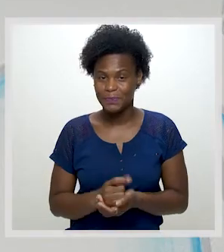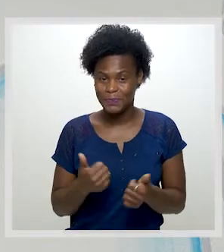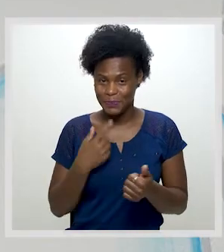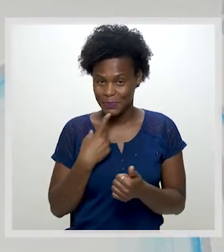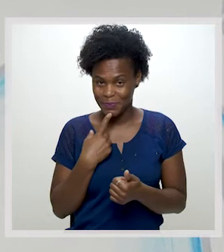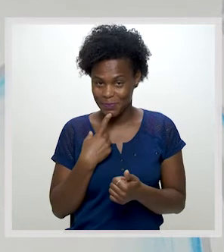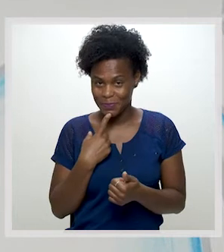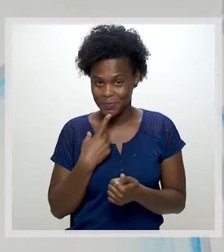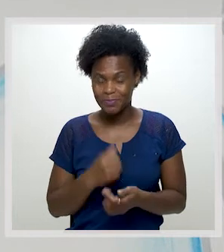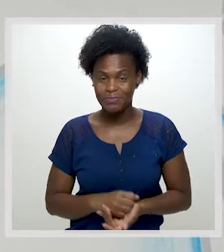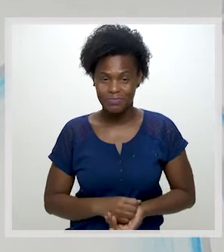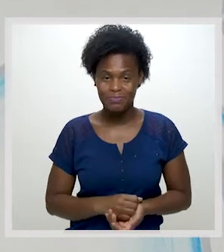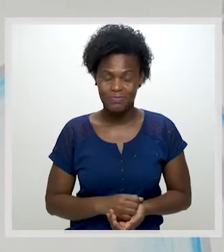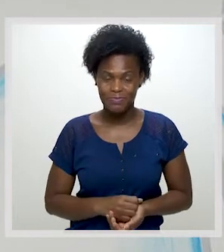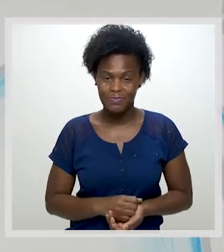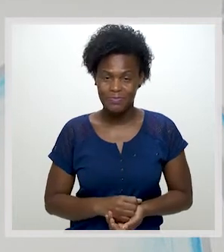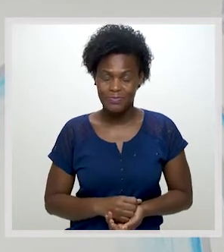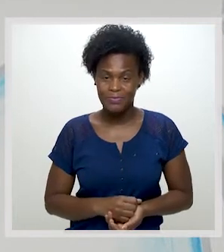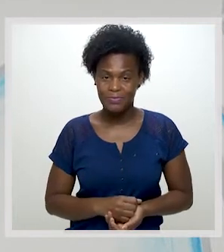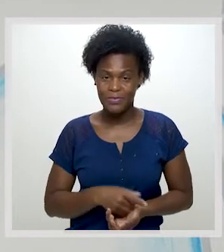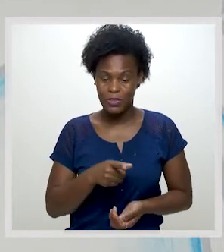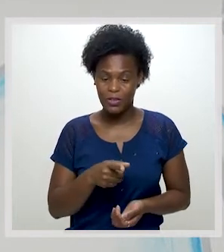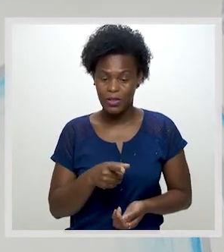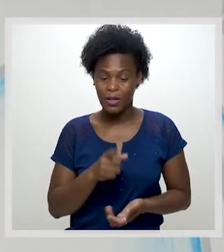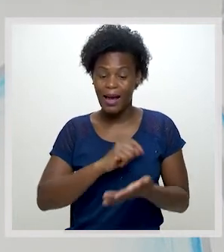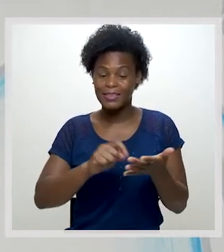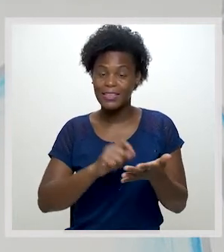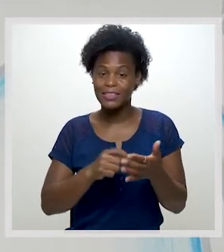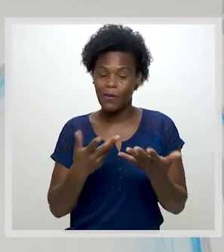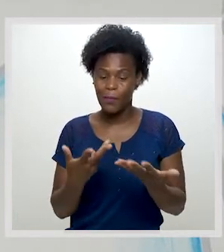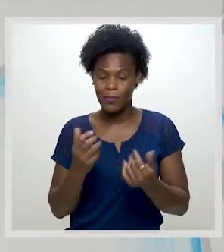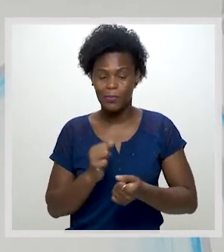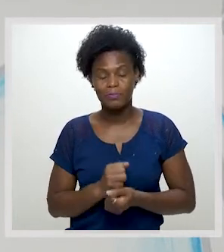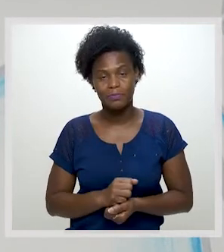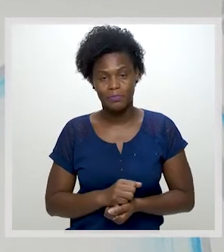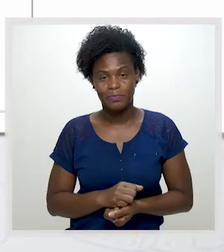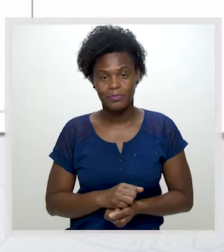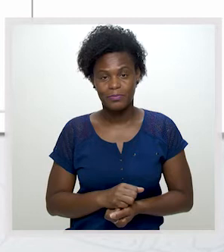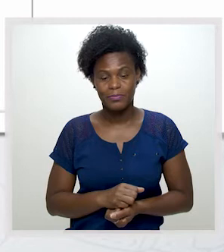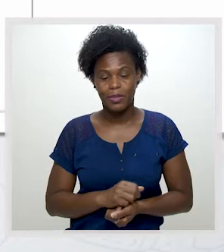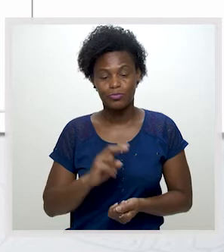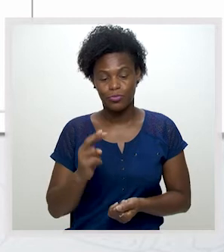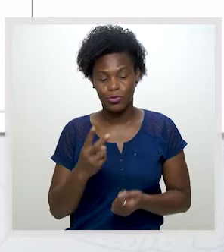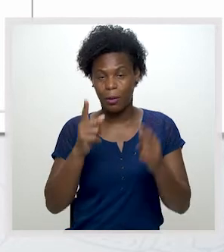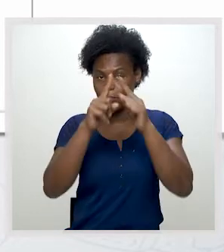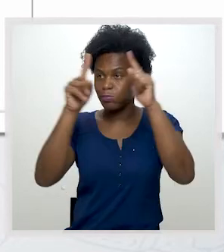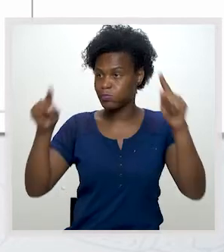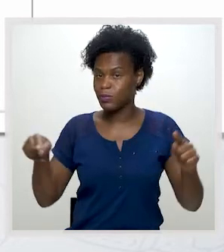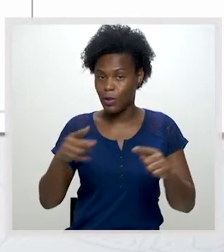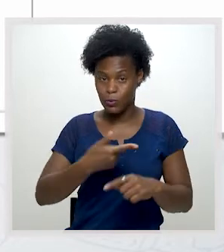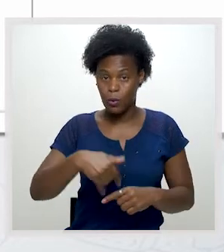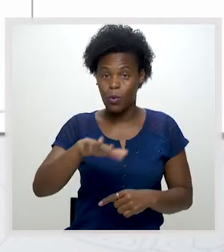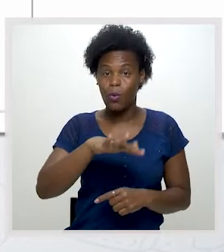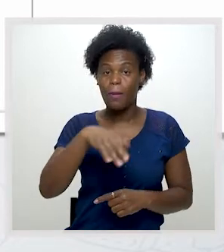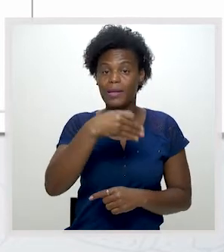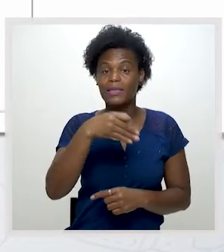compris? D'accord. T'en fais pas, on fera des exercices tout à l'heure. Deuxième tableau, on utilise